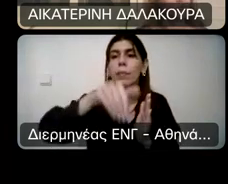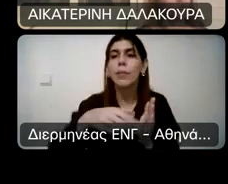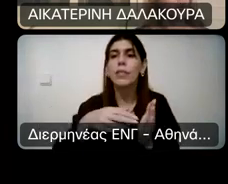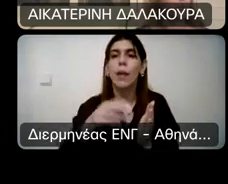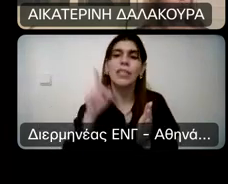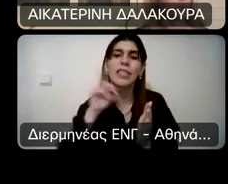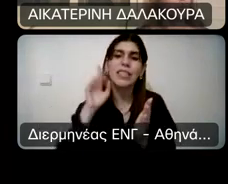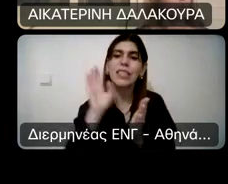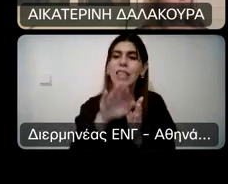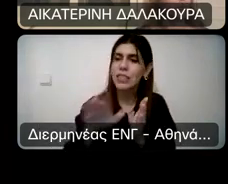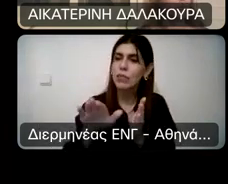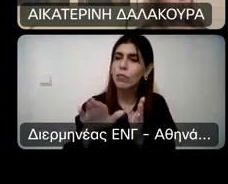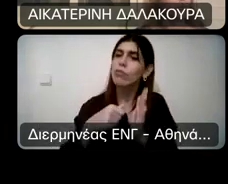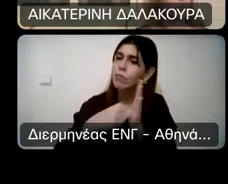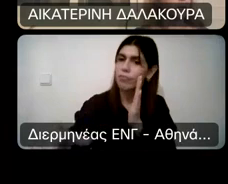2013,